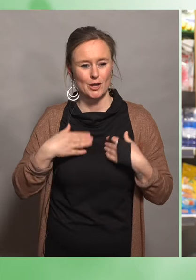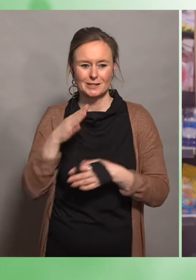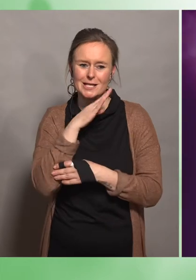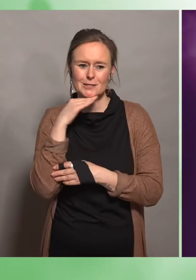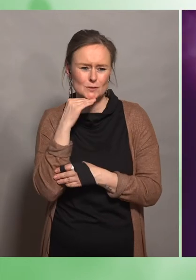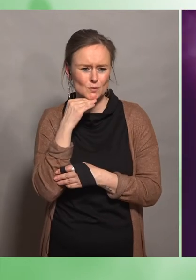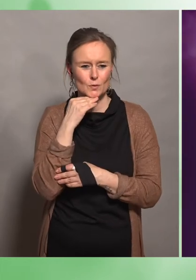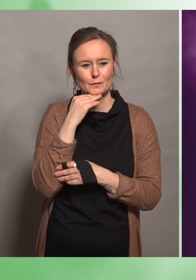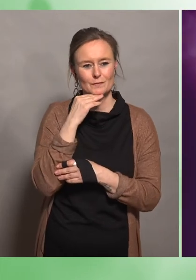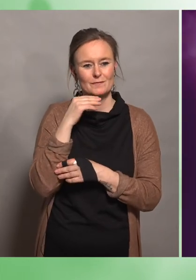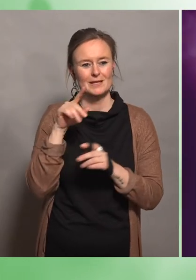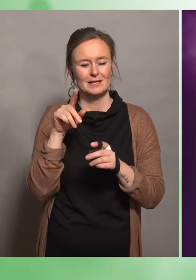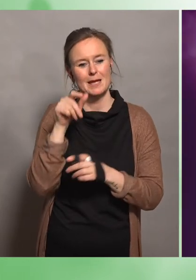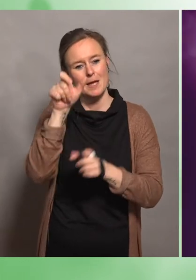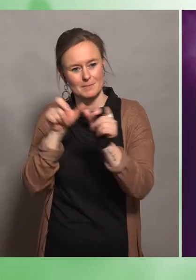Team.